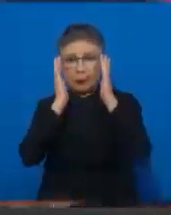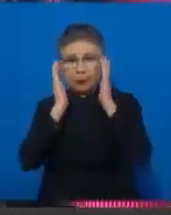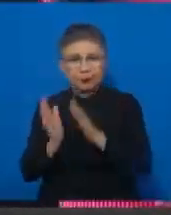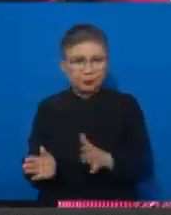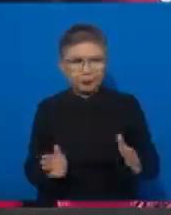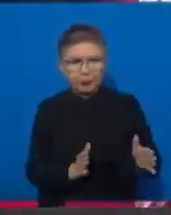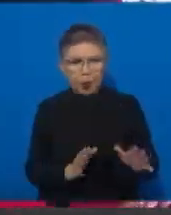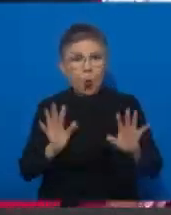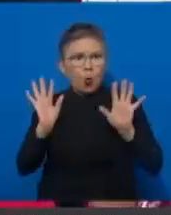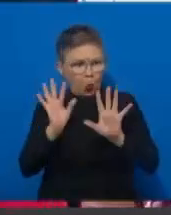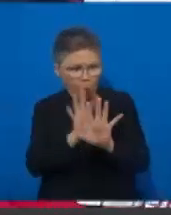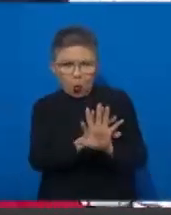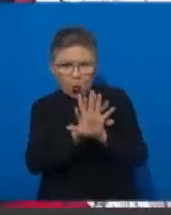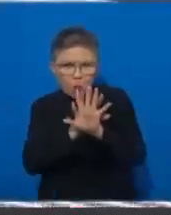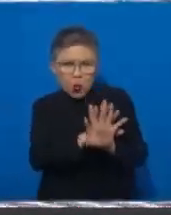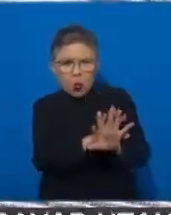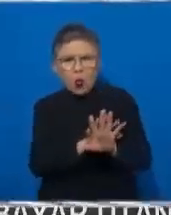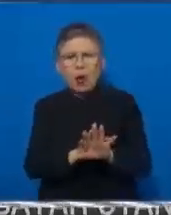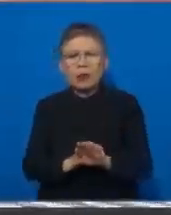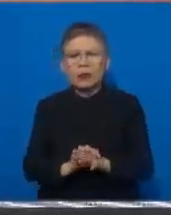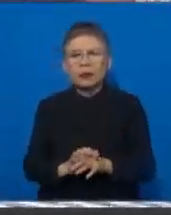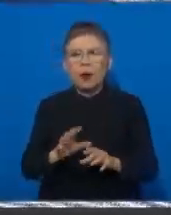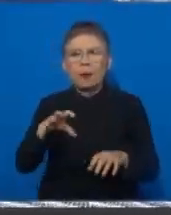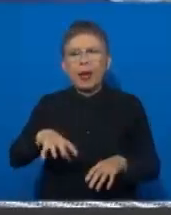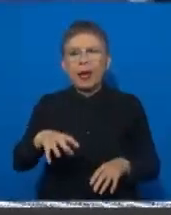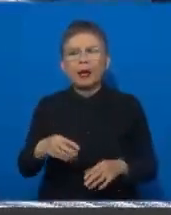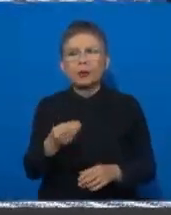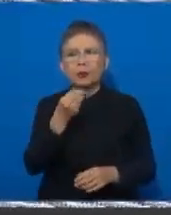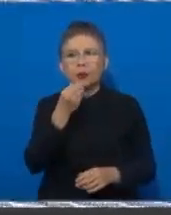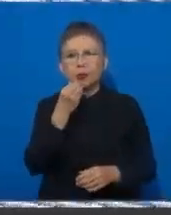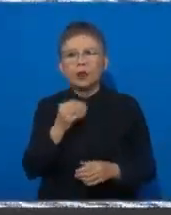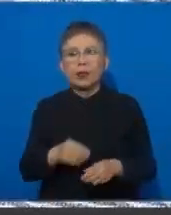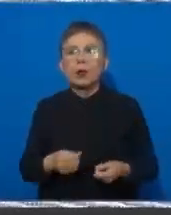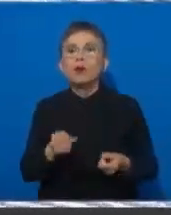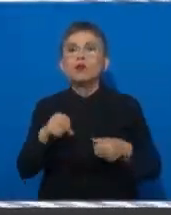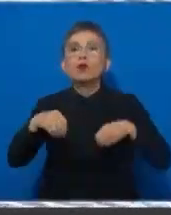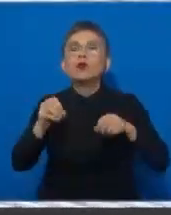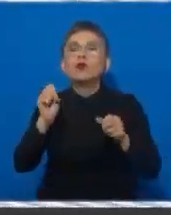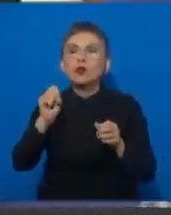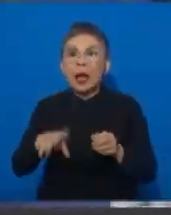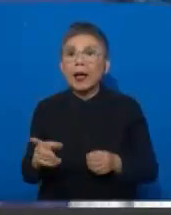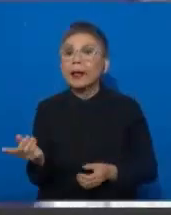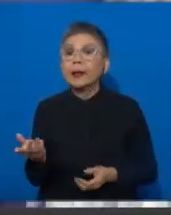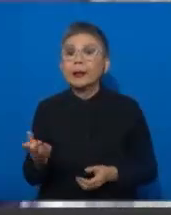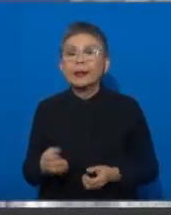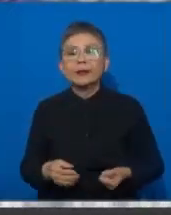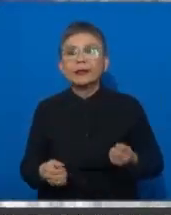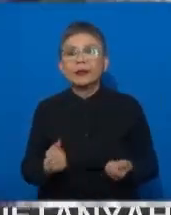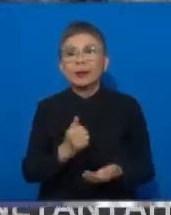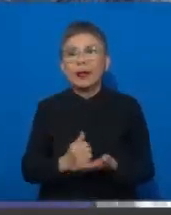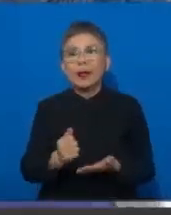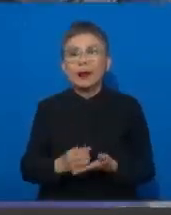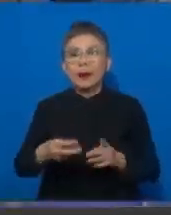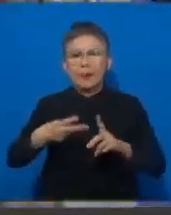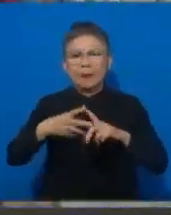Sementara itu, ratusan warga berdesakan untuk mendapatkan aneka barang kebutuhan pokok yang dijual lebih murah dari harga pasar. Di pasar tradisional Barabara,